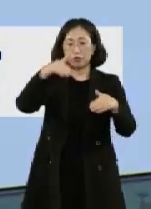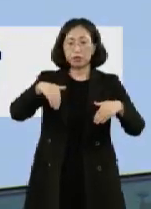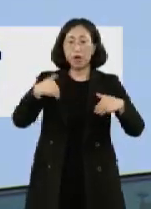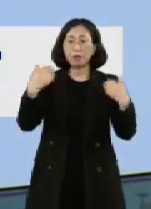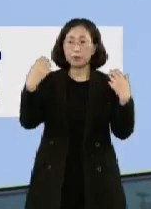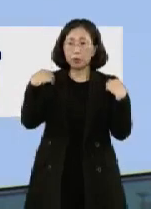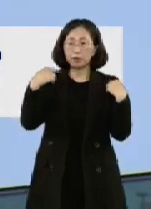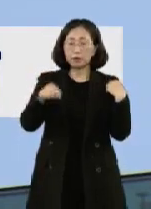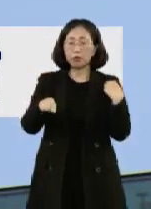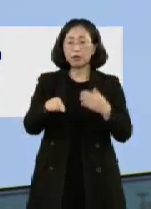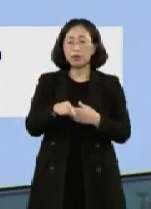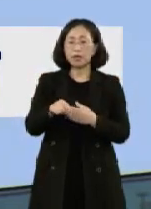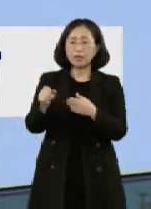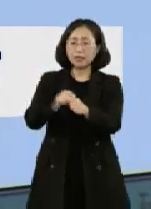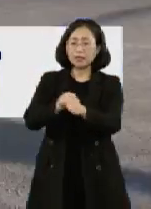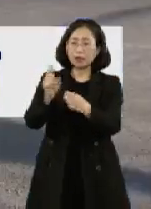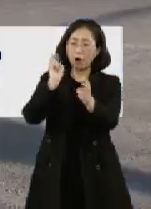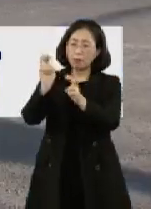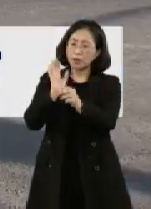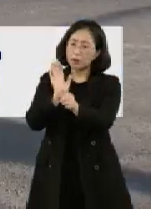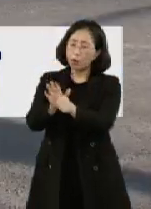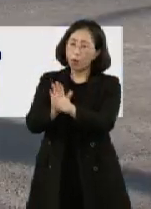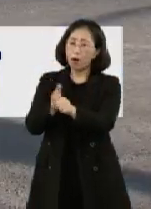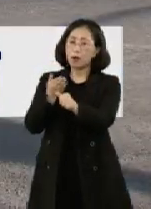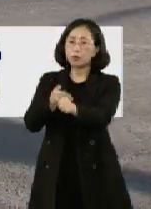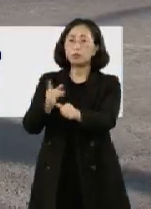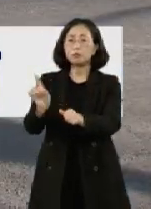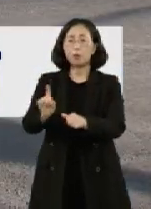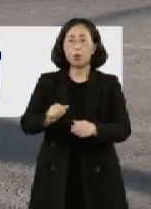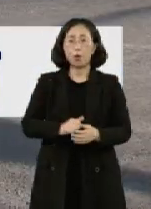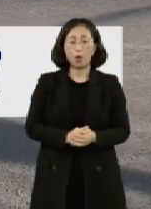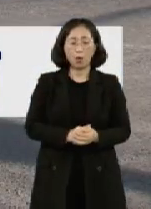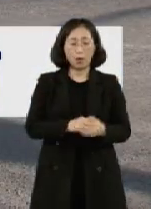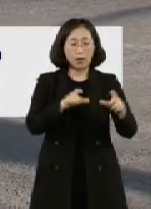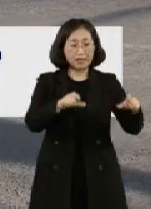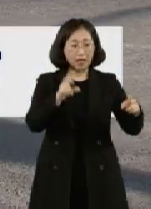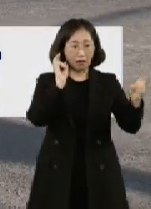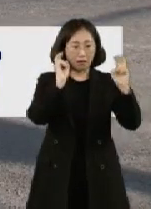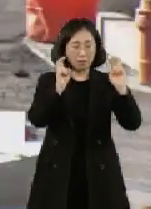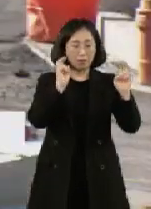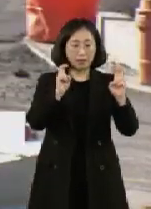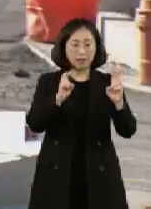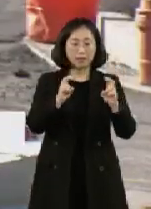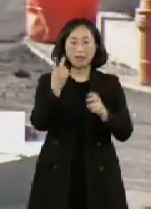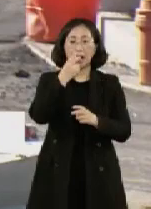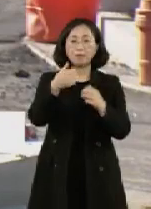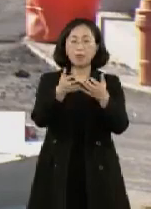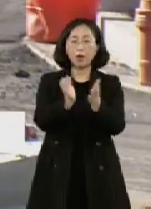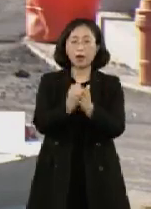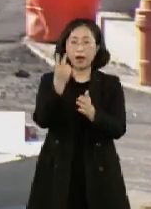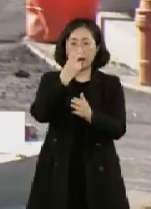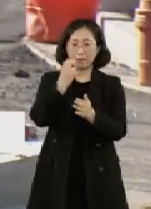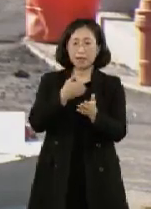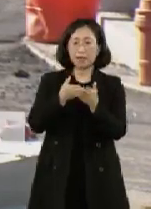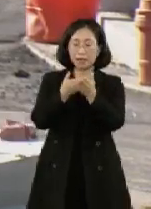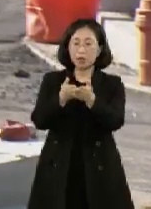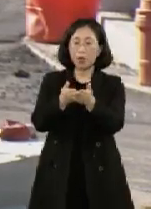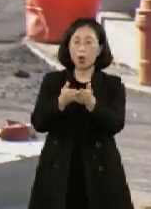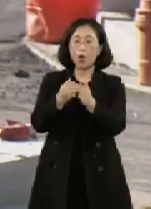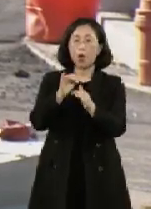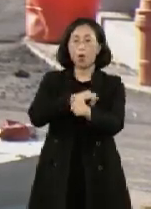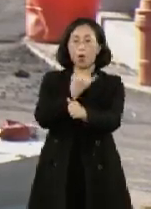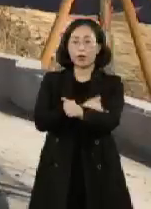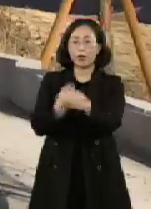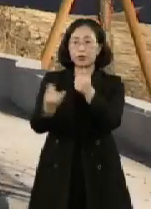게 아니냐는 의혹까지 사는 상황입니다. 지역업체들은 감사원 감사에 국민 권익위에 신고까지